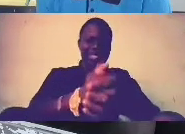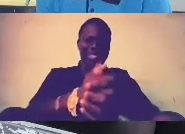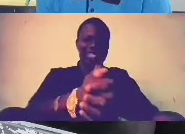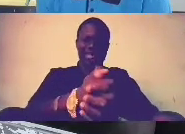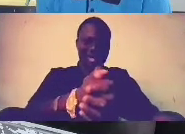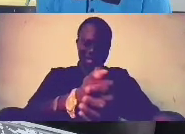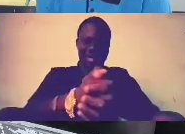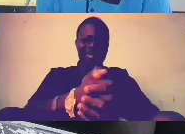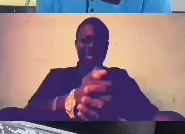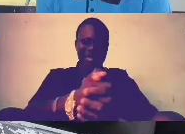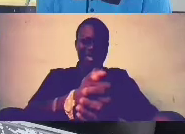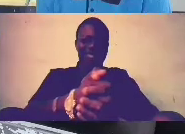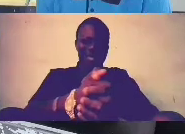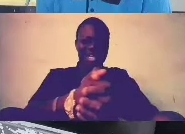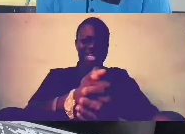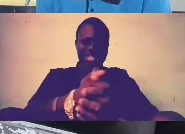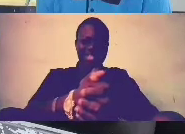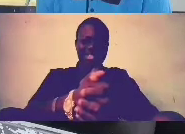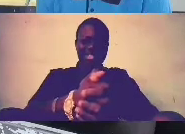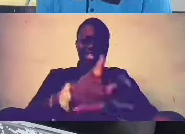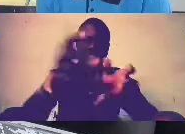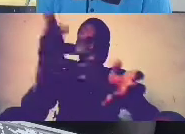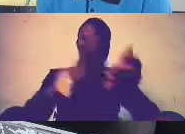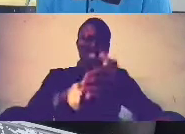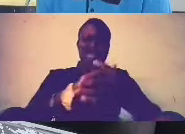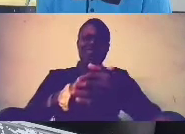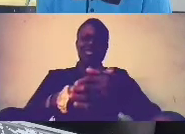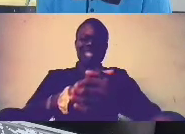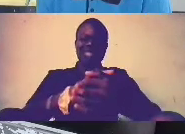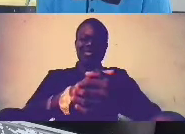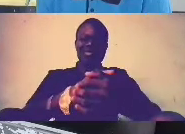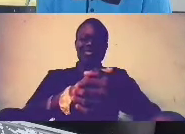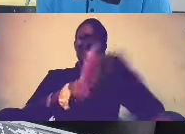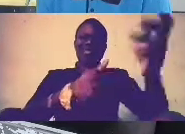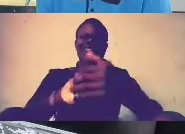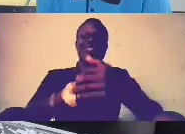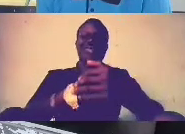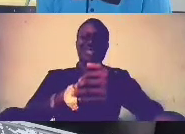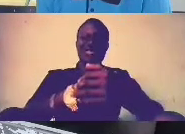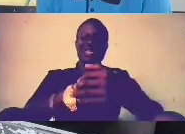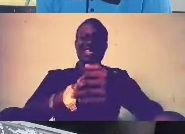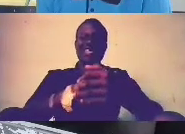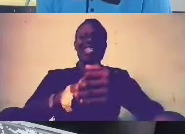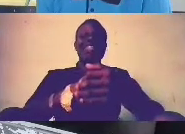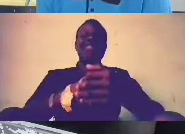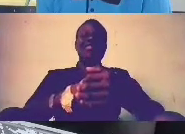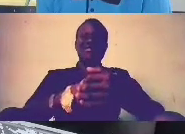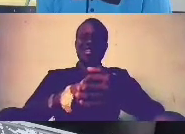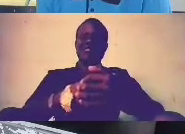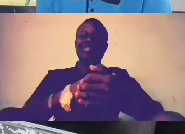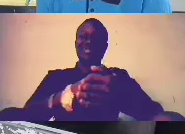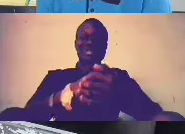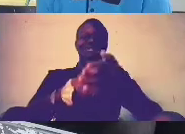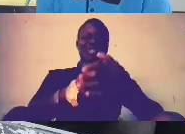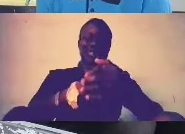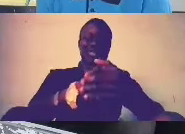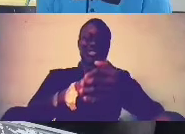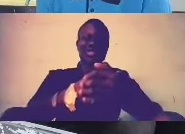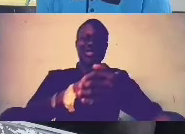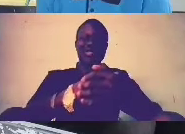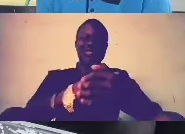Merci. Si tu n'es pas encore abonné à la chaîne, je t'invite à abonner pour suivre de nouvelles vidéos